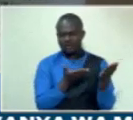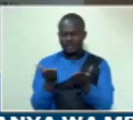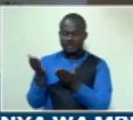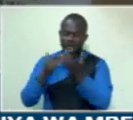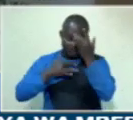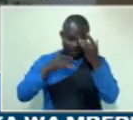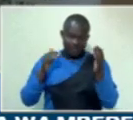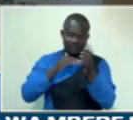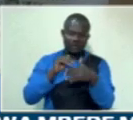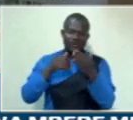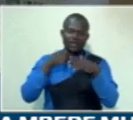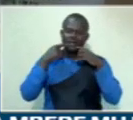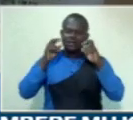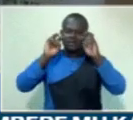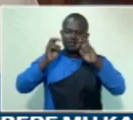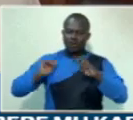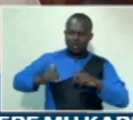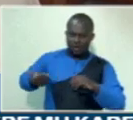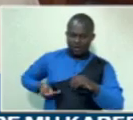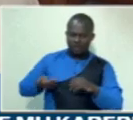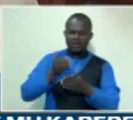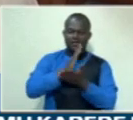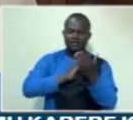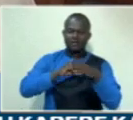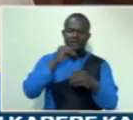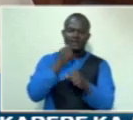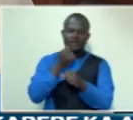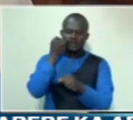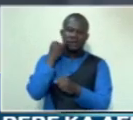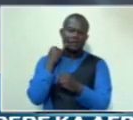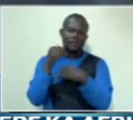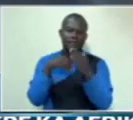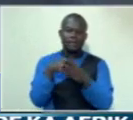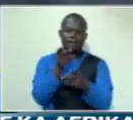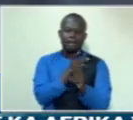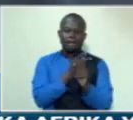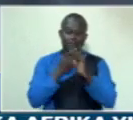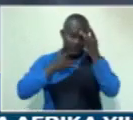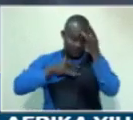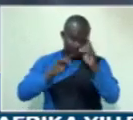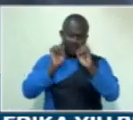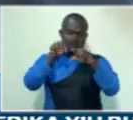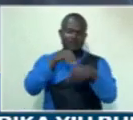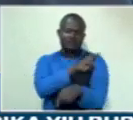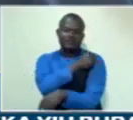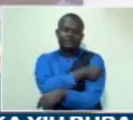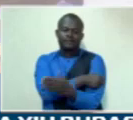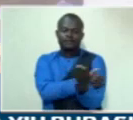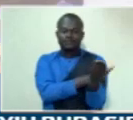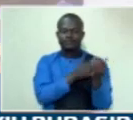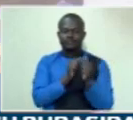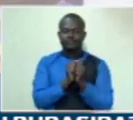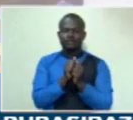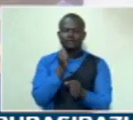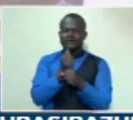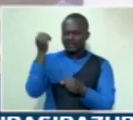ndwara avuga ko abagore ari bamwe mu bakoze akazi gakomeye mu kwita ku barwayi baganaga iki kigo nderabuzima akazi